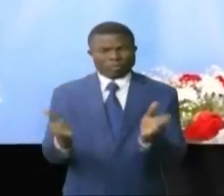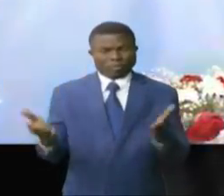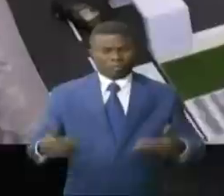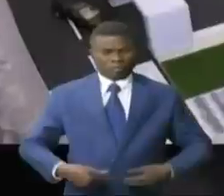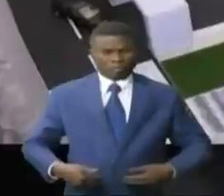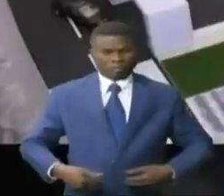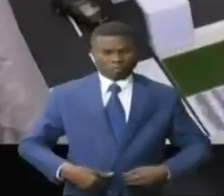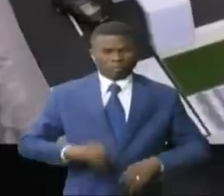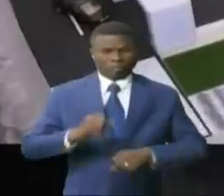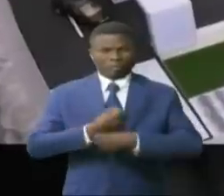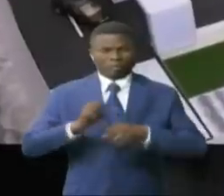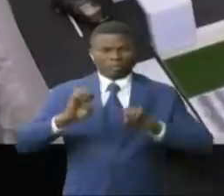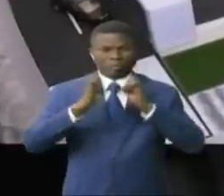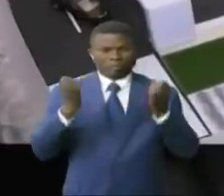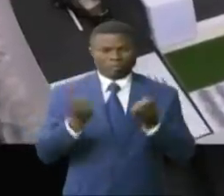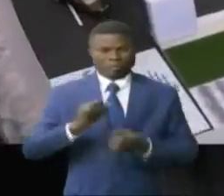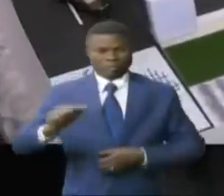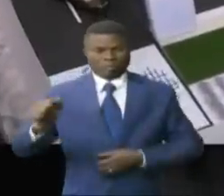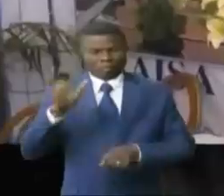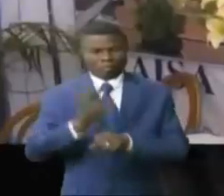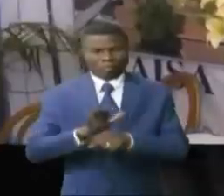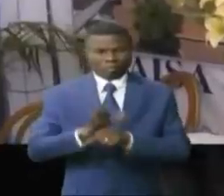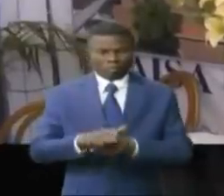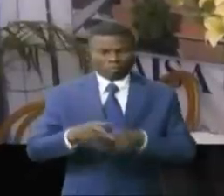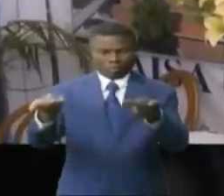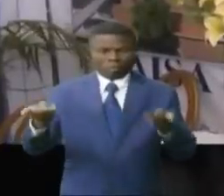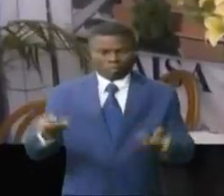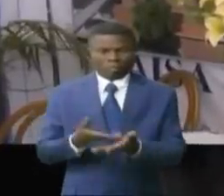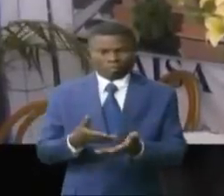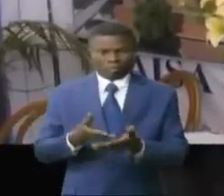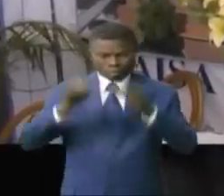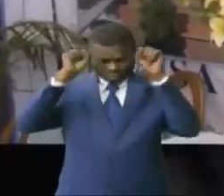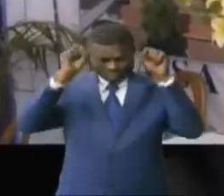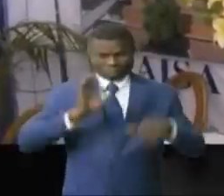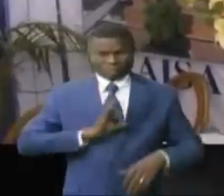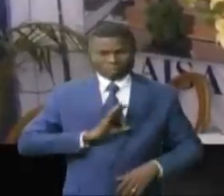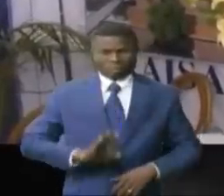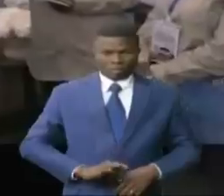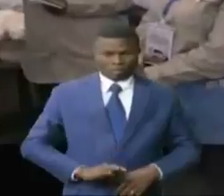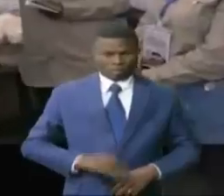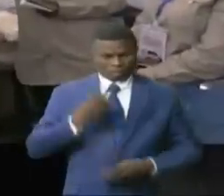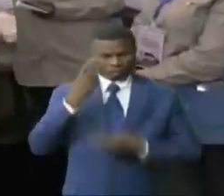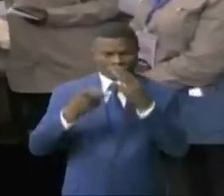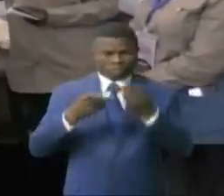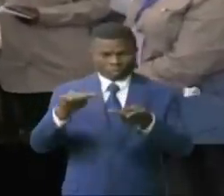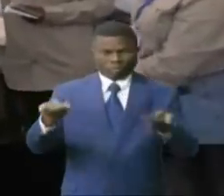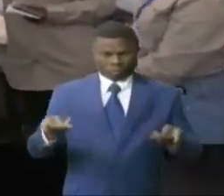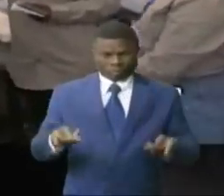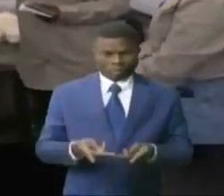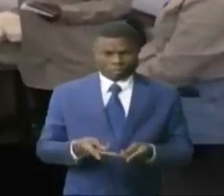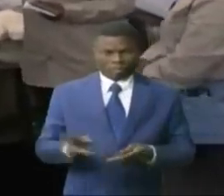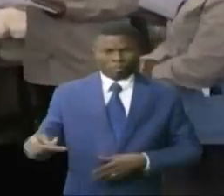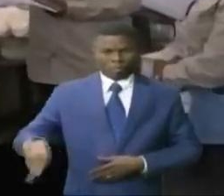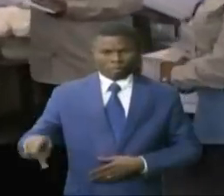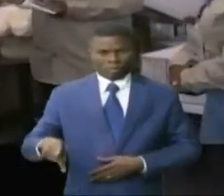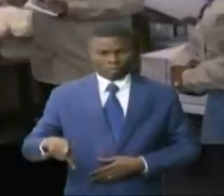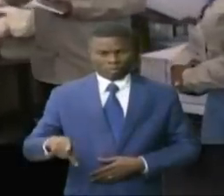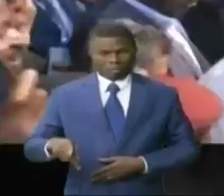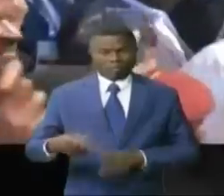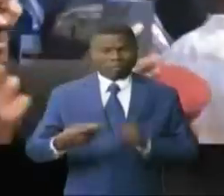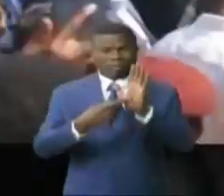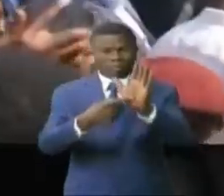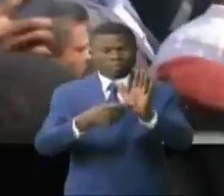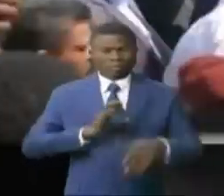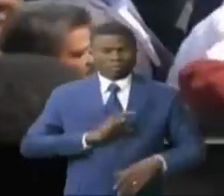jeunes entrepreneurs congolais dans leurs différents stands. Le chef de l'État a visité le stand de la province où on lui a